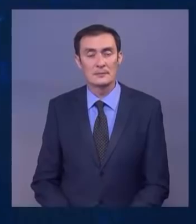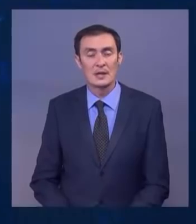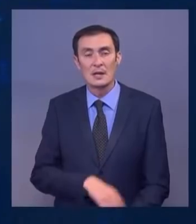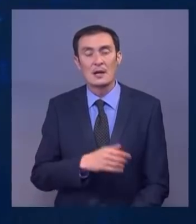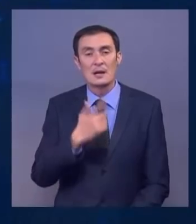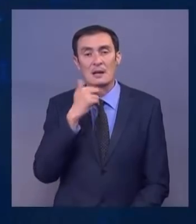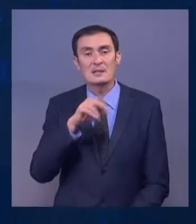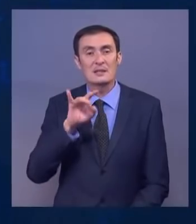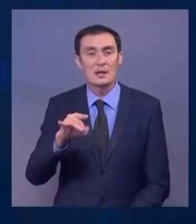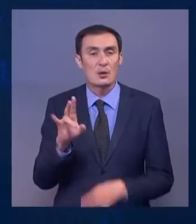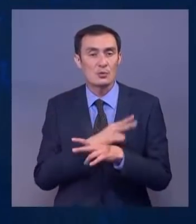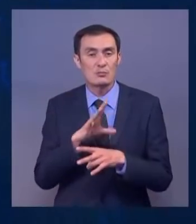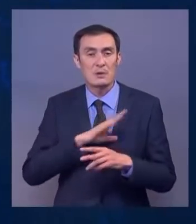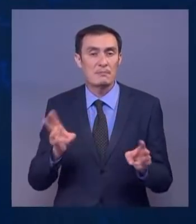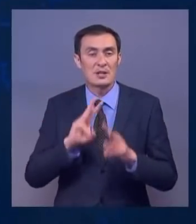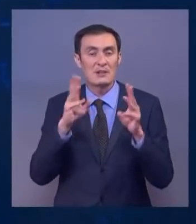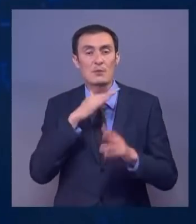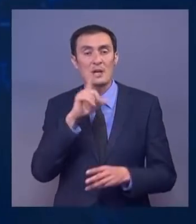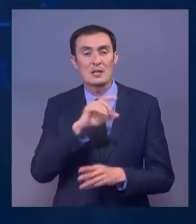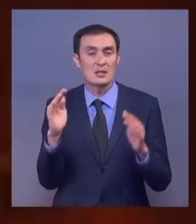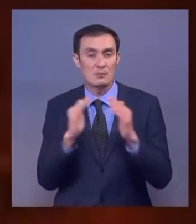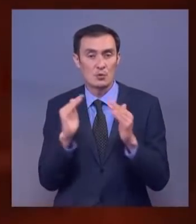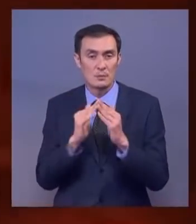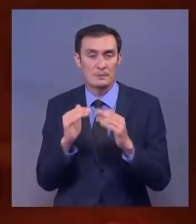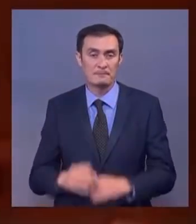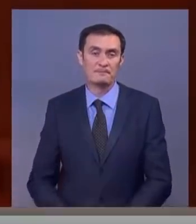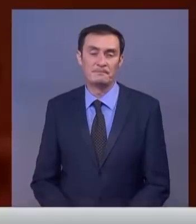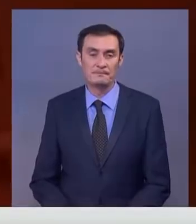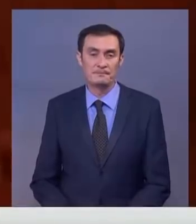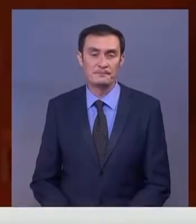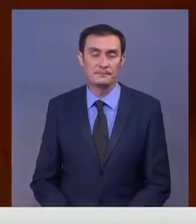В Краснодаре сегодня ночью произошел пожар в многоэтажке.